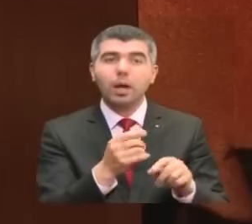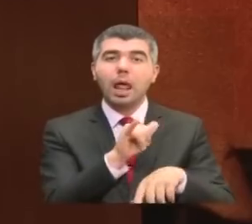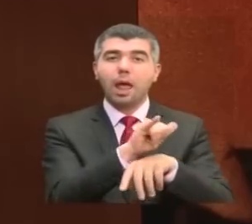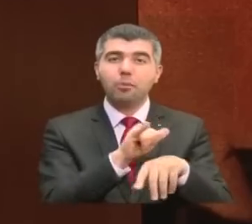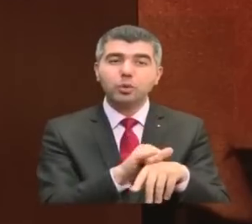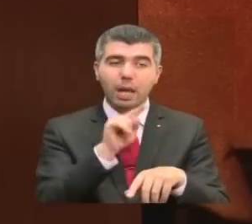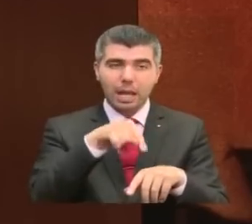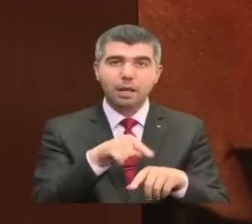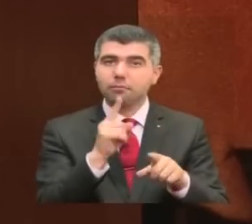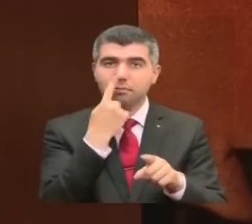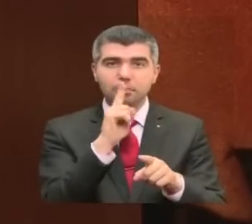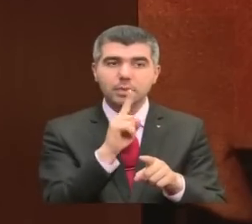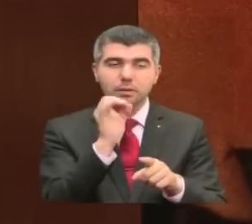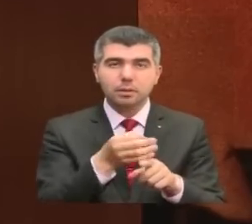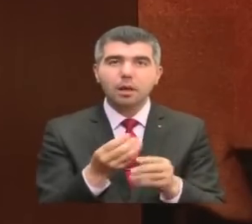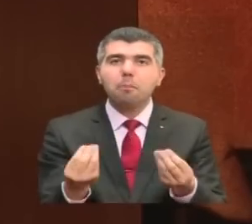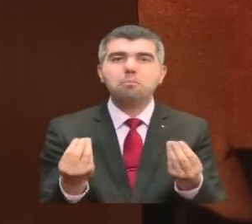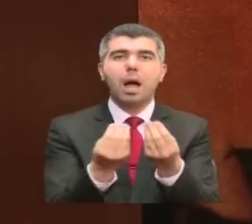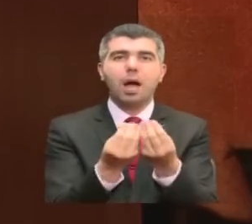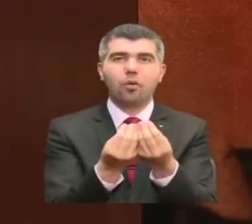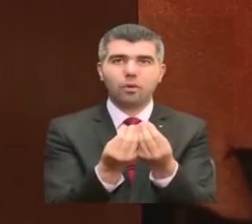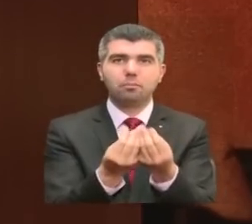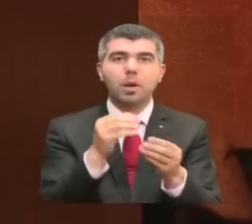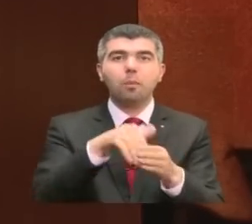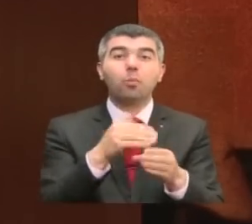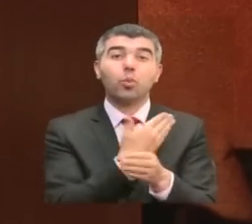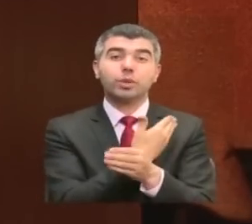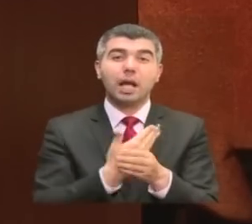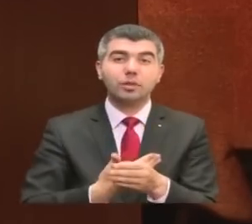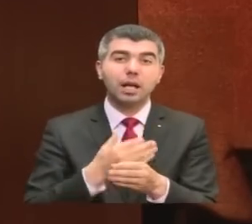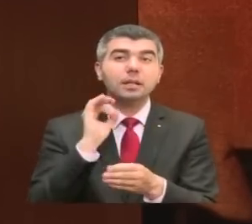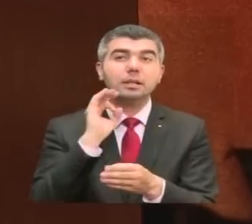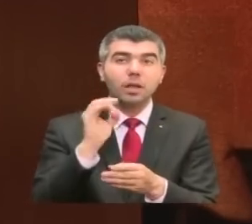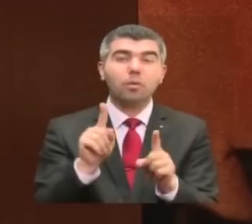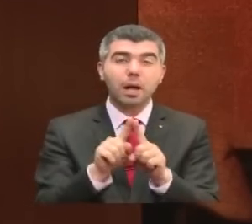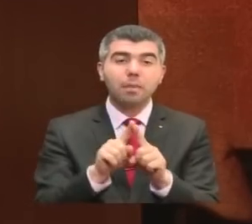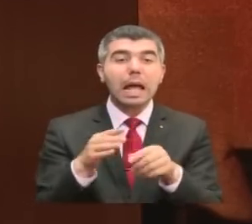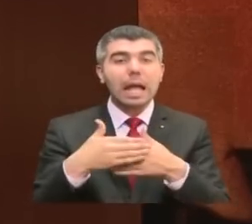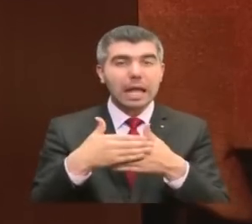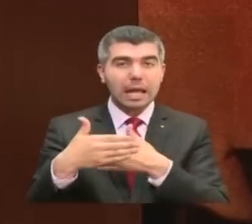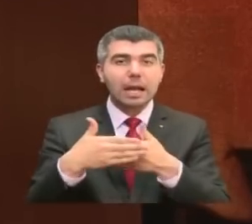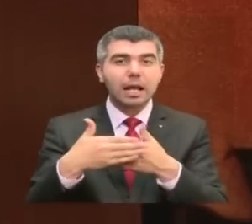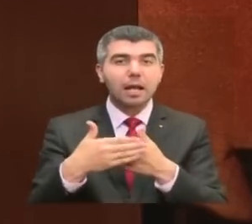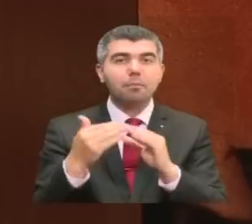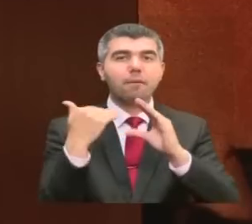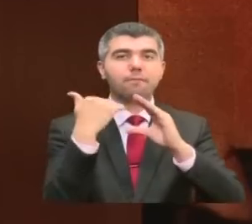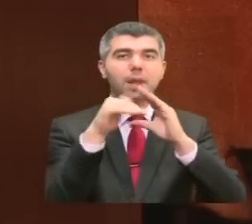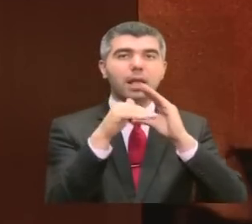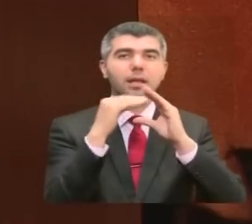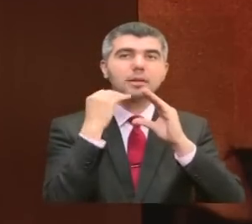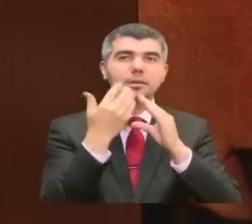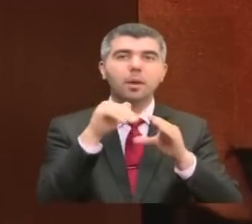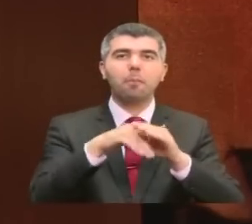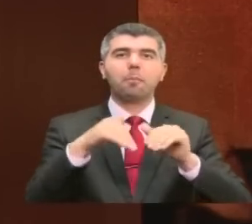الموضوع وهو الان في مجلس المستشارين وعلمت انه ستتم برمجته يعني قريبا لكي يخرج الى